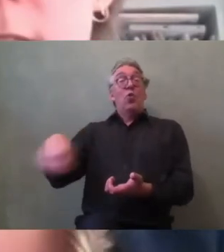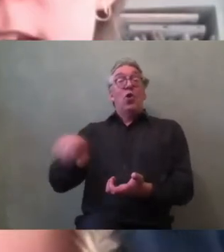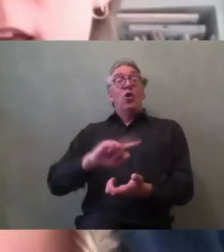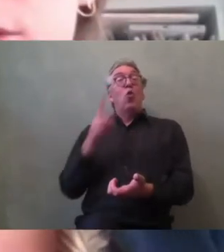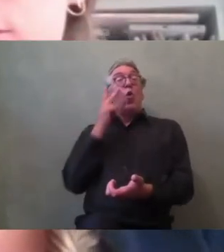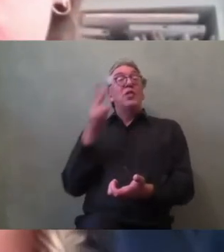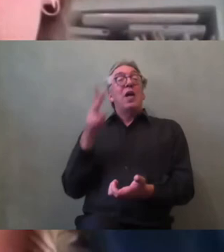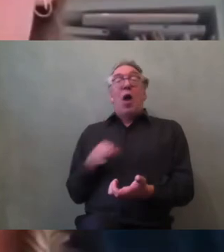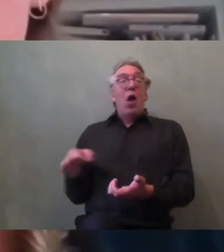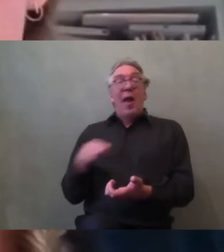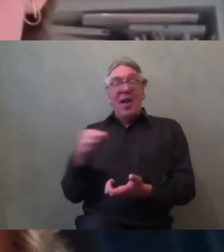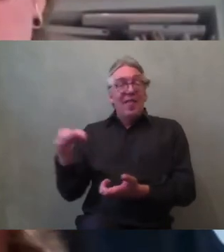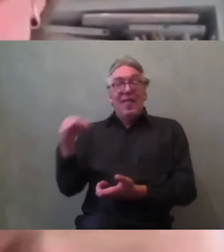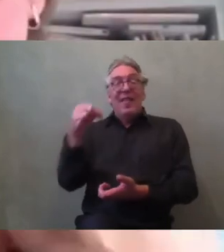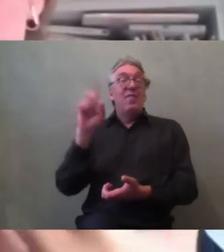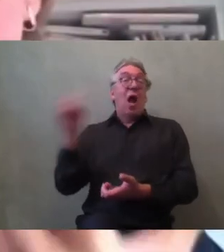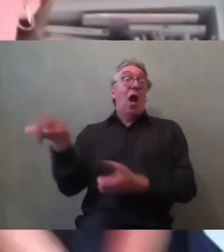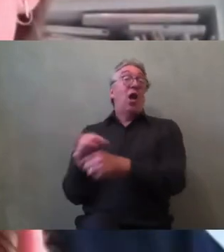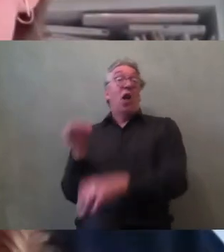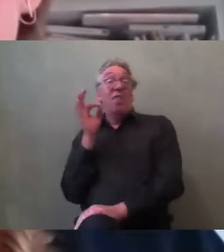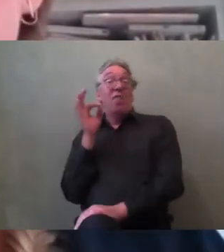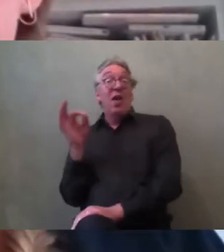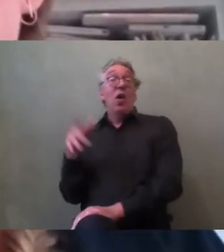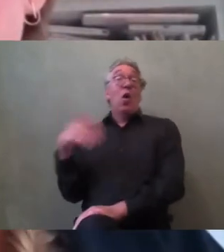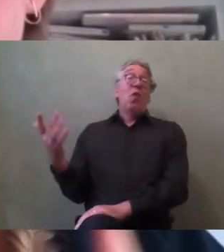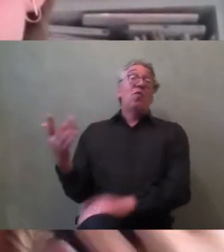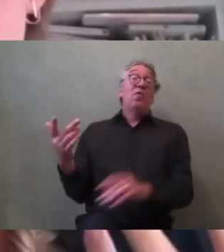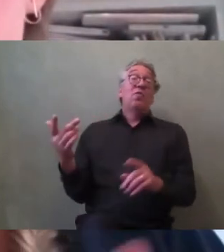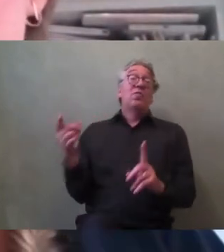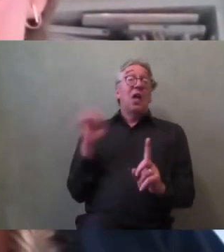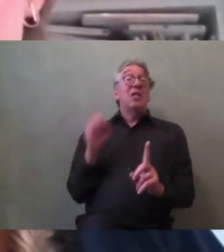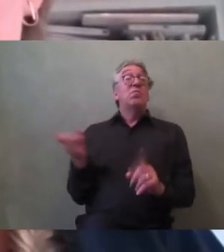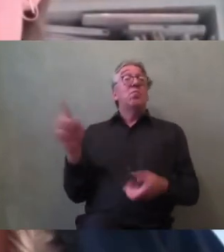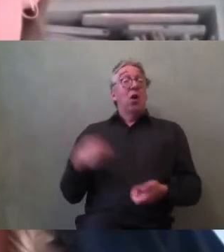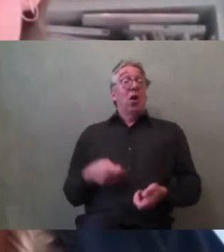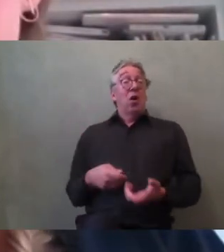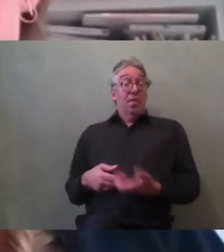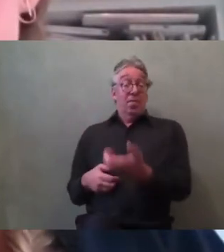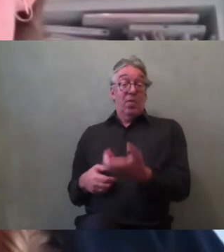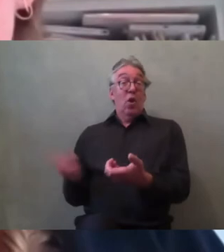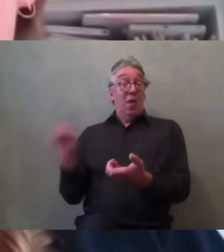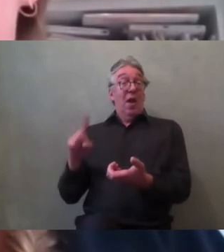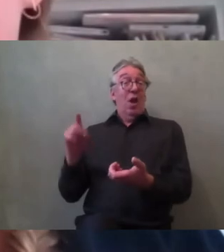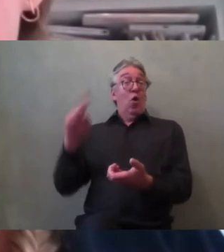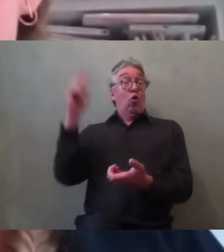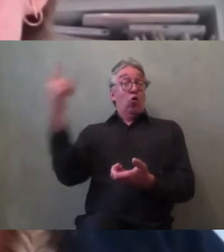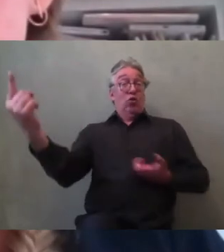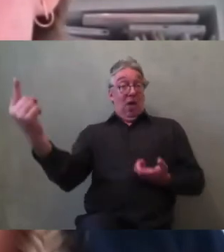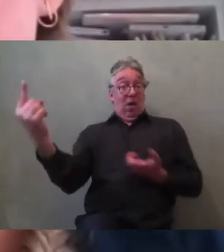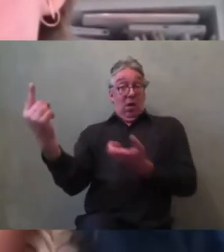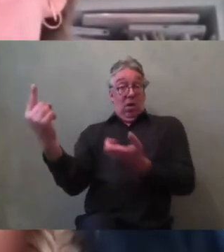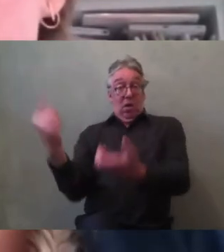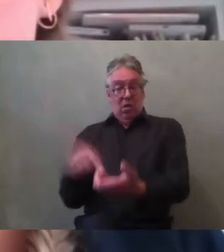museumcafé. Waardoor je dus, als je bijvoorbeeld bij een kunstwerk bent beland, ook een audiodescriptie krijgt van het werk. En een instructie krijgt van